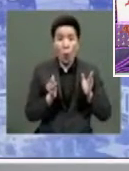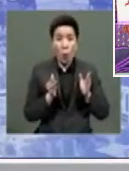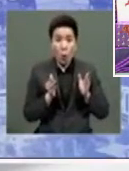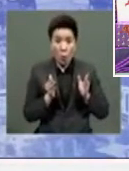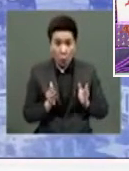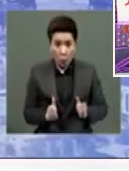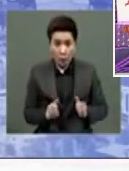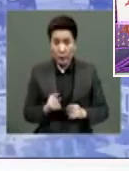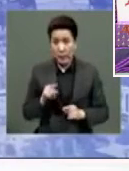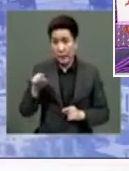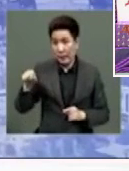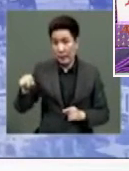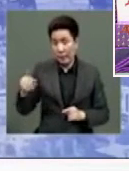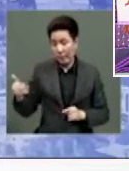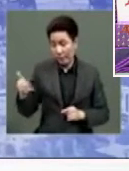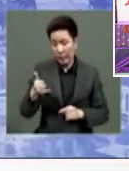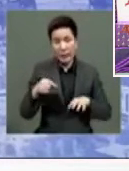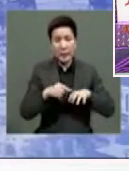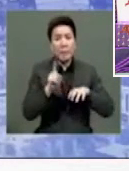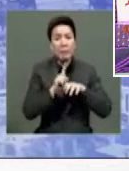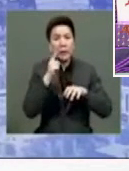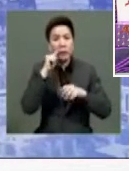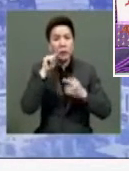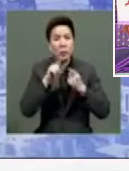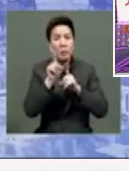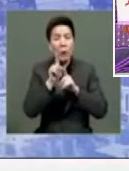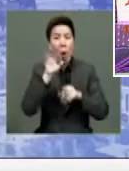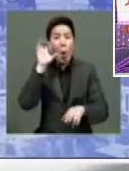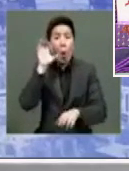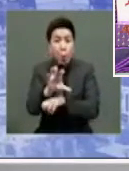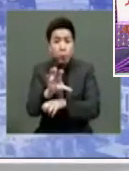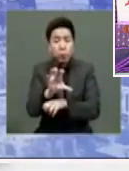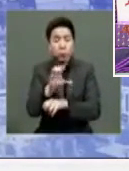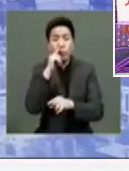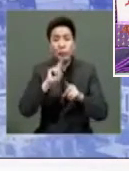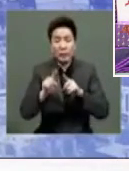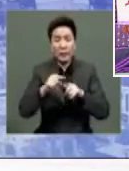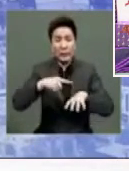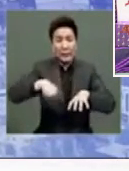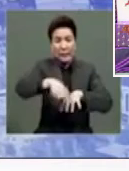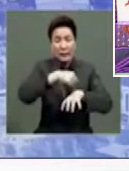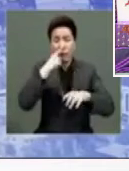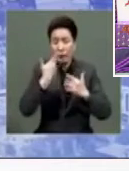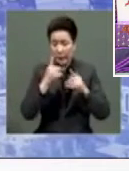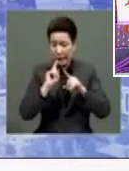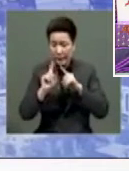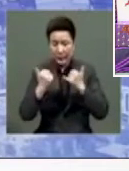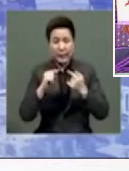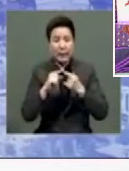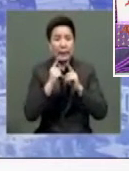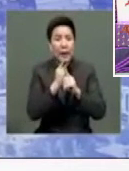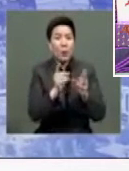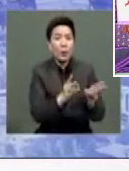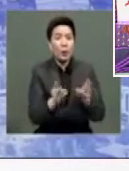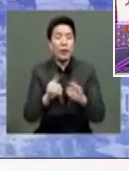ราชการกำหนดนะคะแล้วก็ร้านอาหารนี่เอ่องดเรื่องของเครื่องดื่มแอลกอฮอล์ด้วยนะครับ